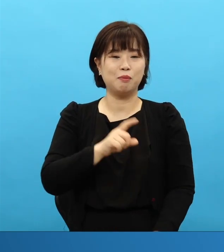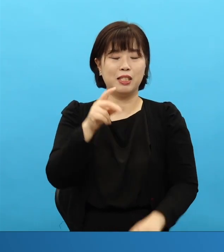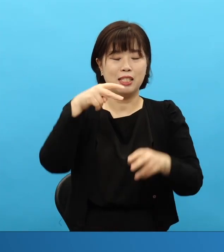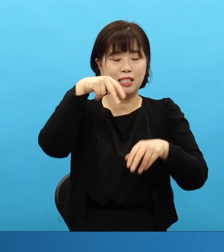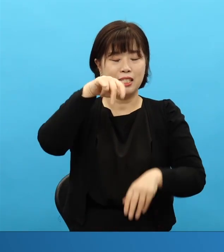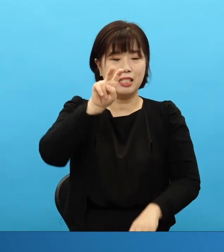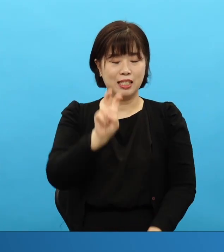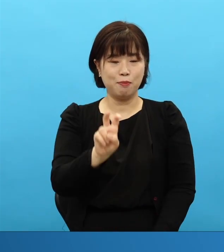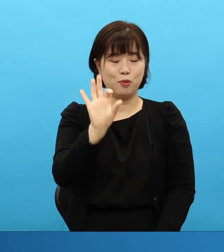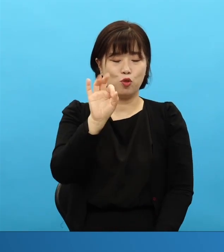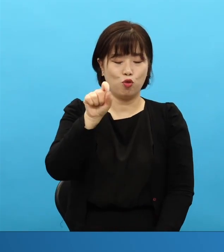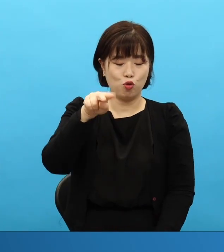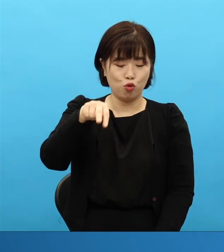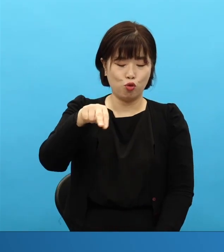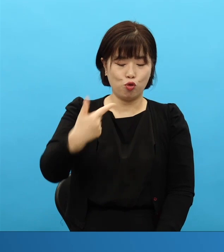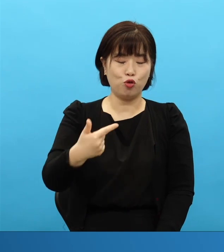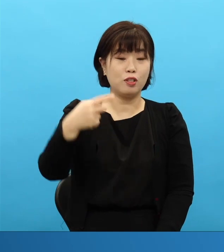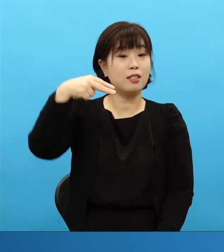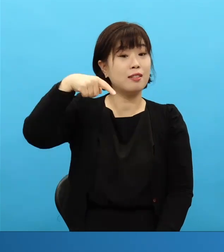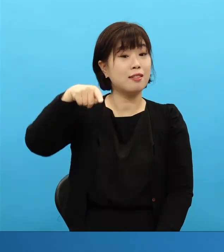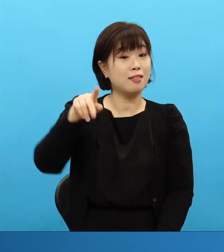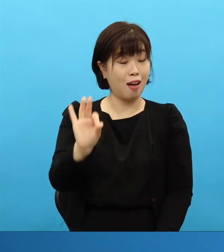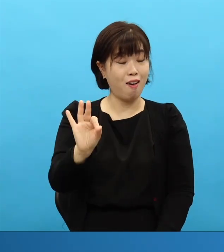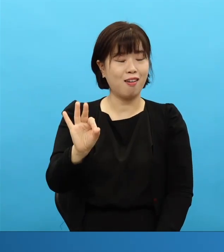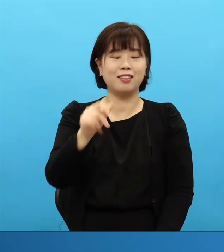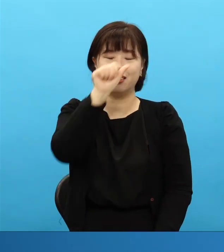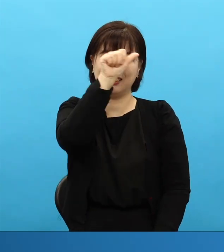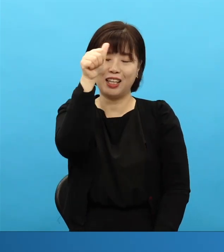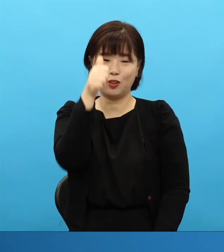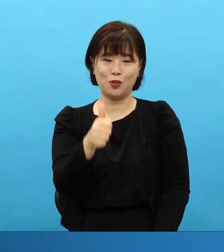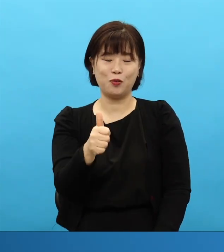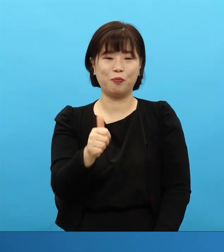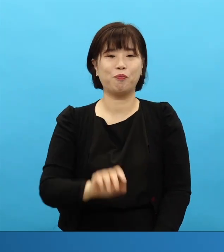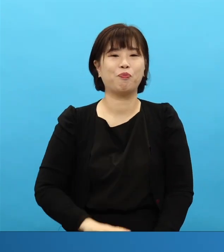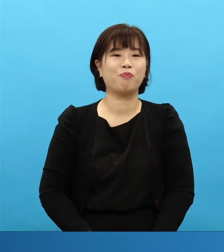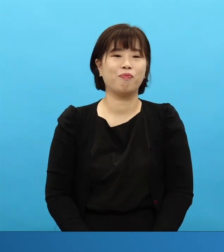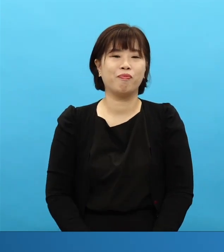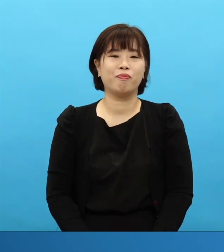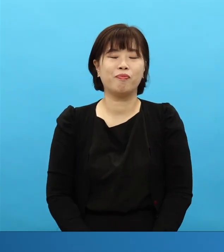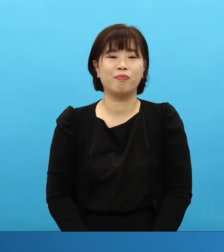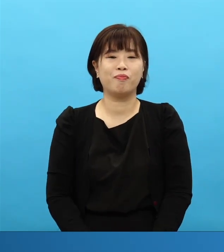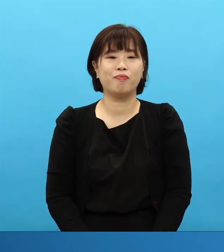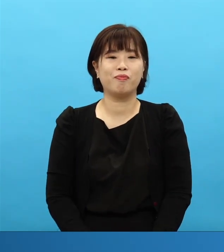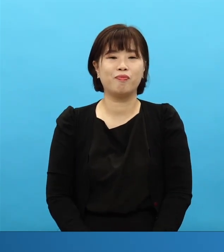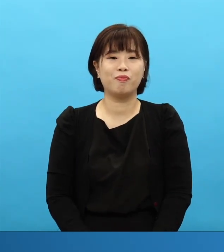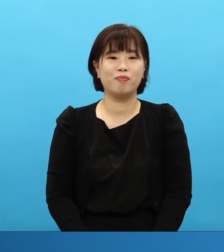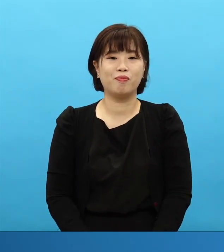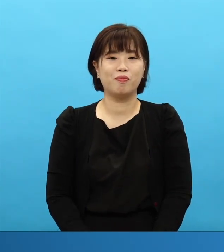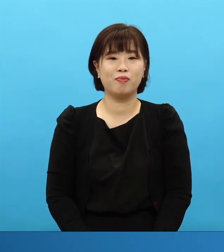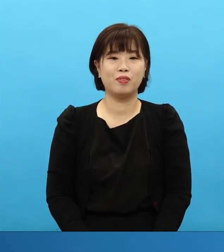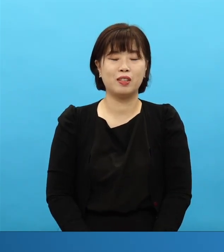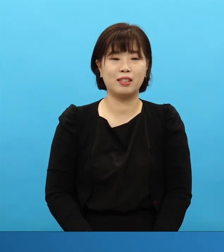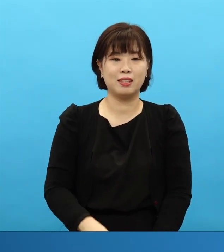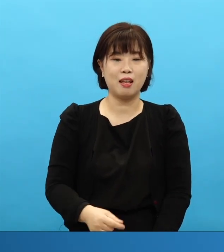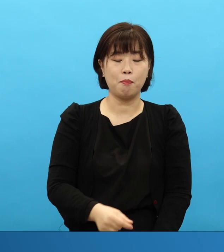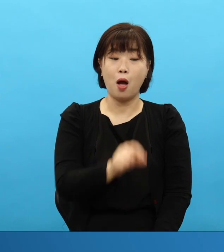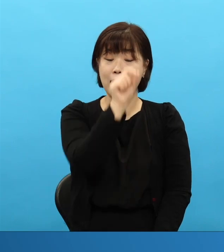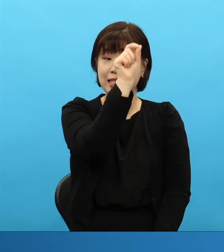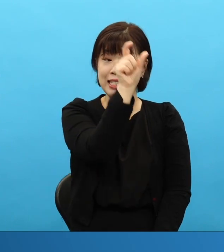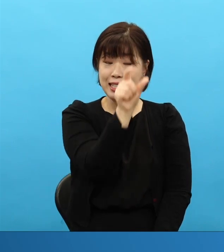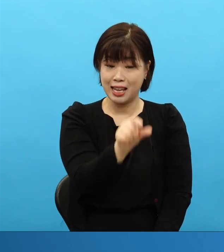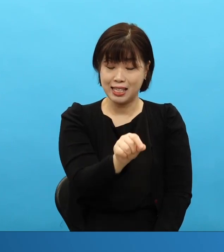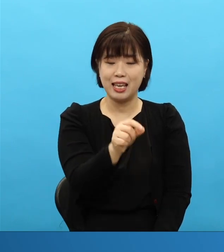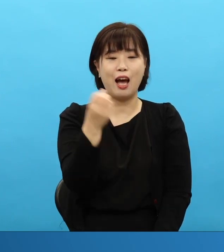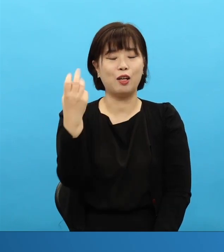장로입니다. 반갑습니다. 네, 장로님 너무 반갑습니다. 네, 이탈리아, 독일, 프랑스 이런 나라